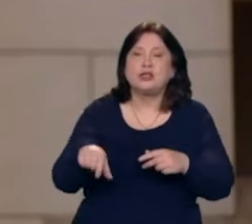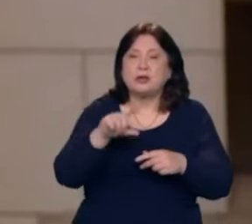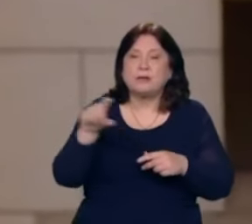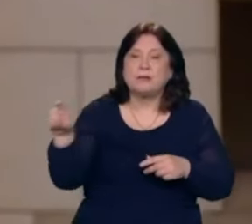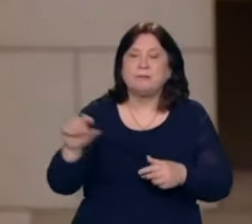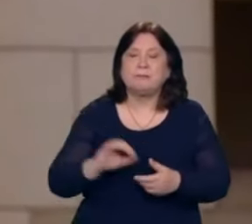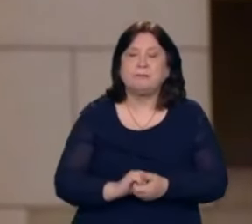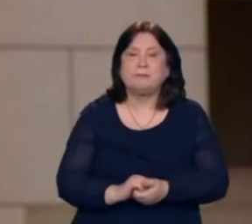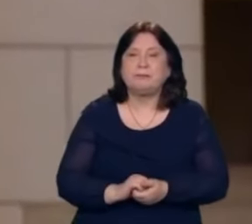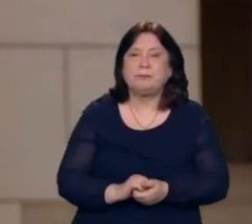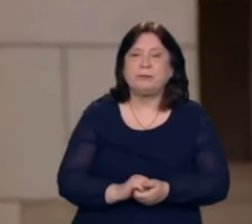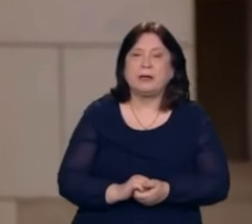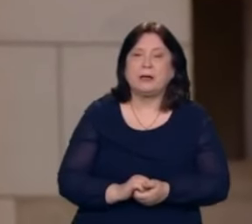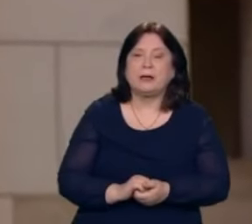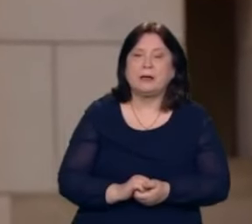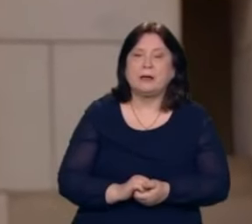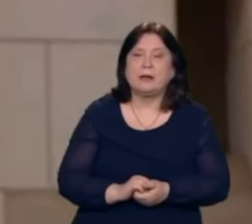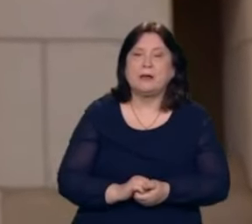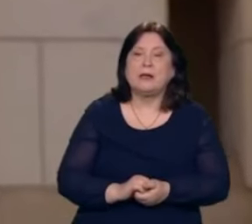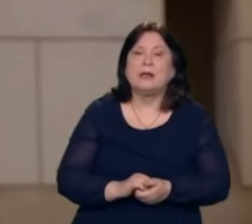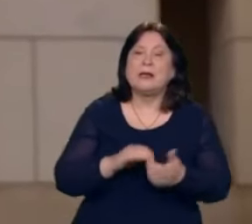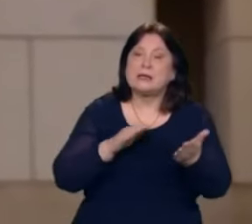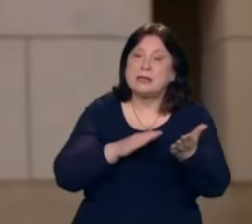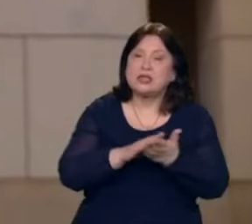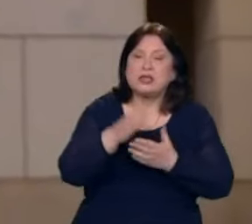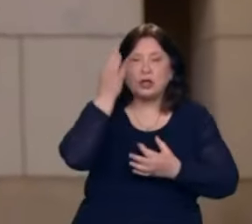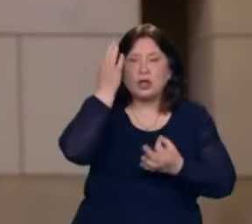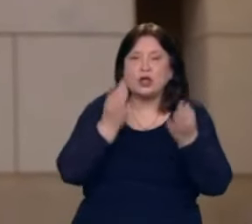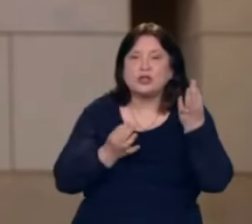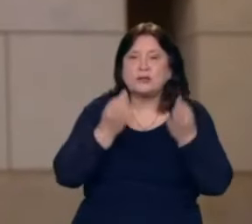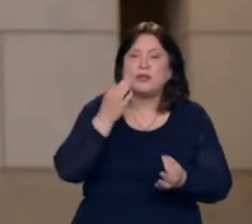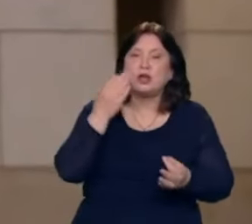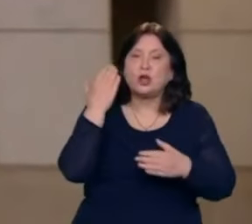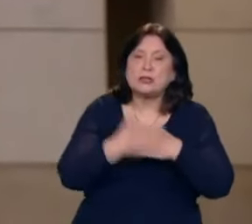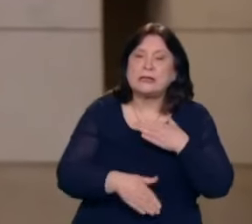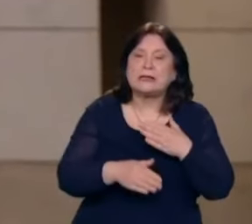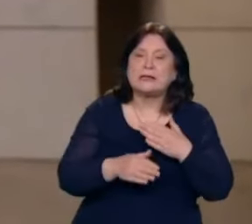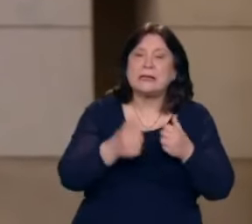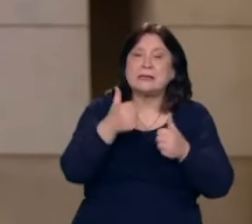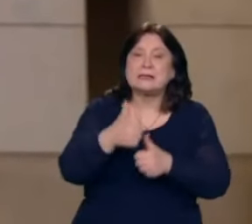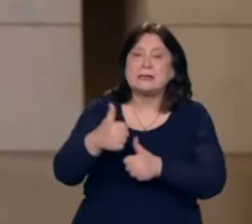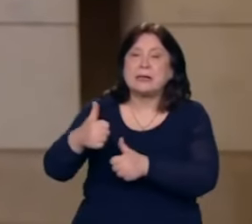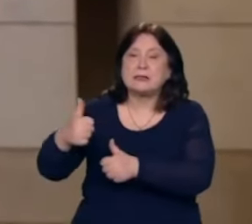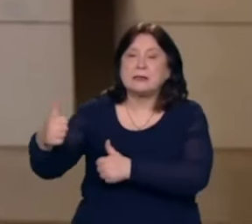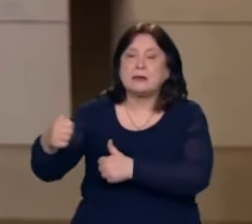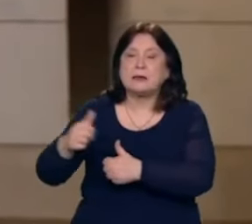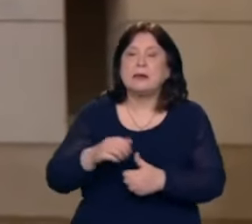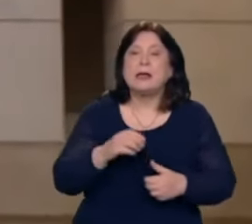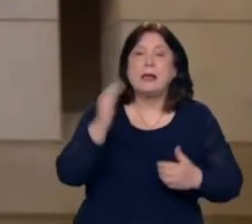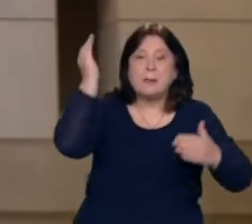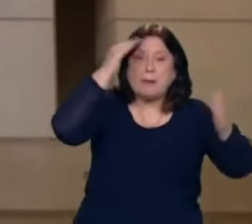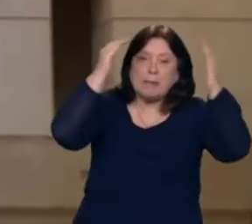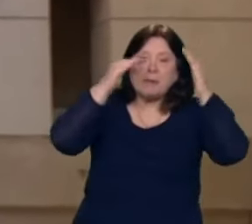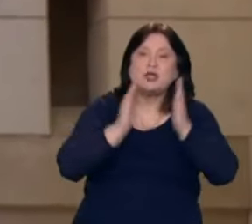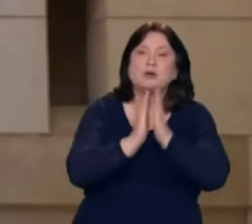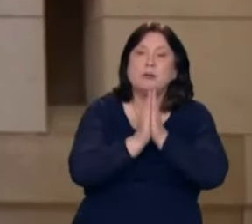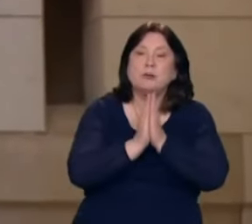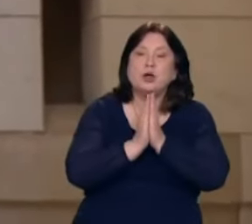drogę gdy zaczęto rozważać ostatnie stacje papież poprosił